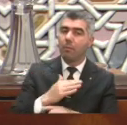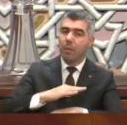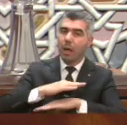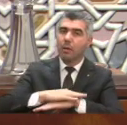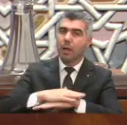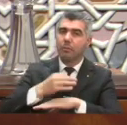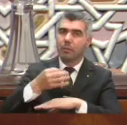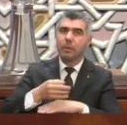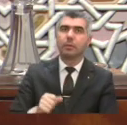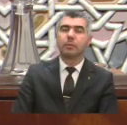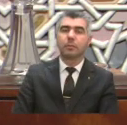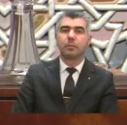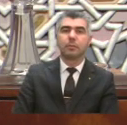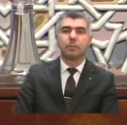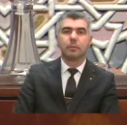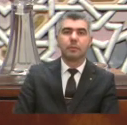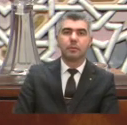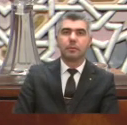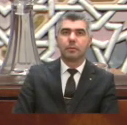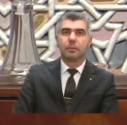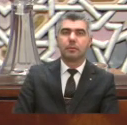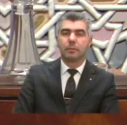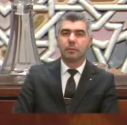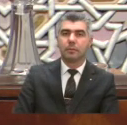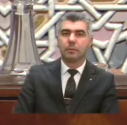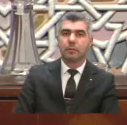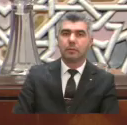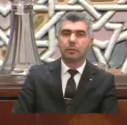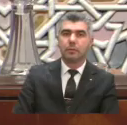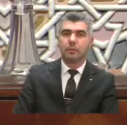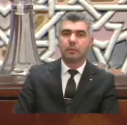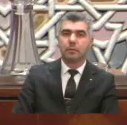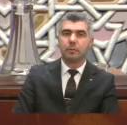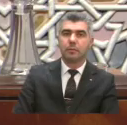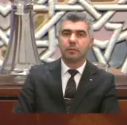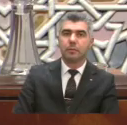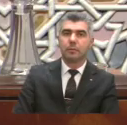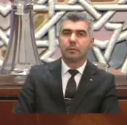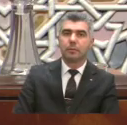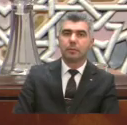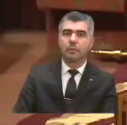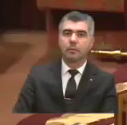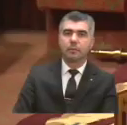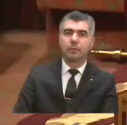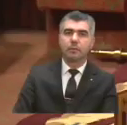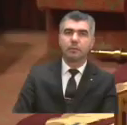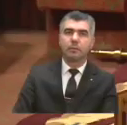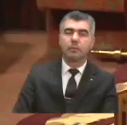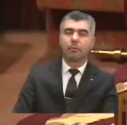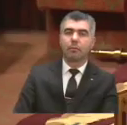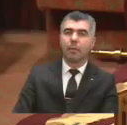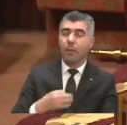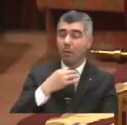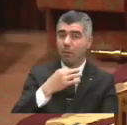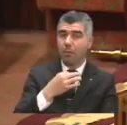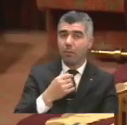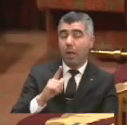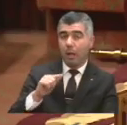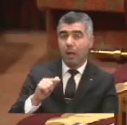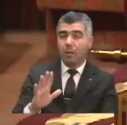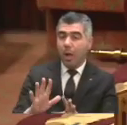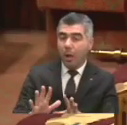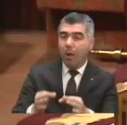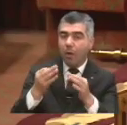الحد كيولي تشويش على لا لا فائده منه ارجوكم تفضلي سيده الوزيره ما قلت كاين خاص حلول